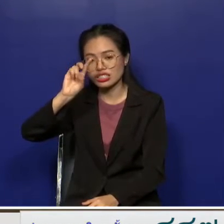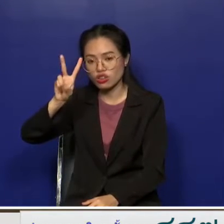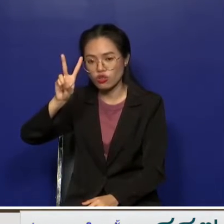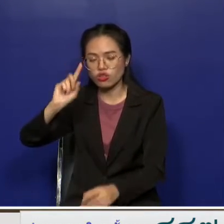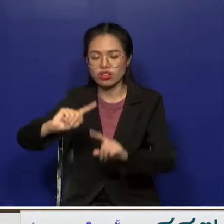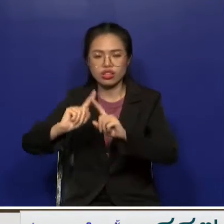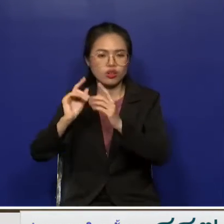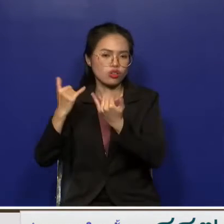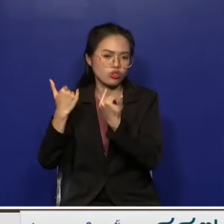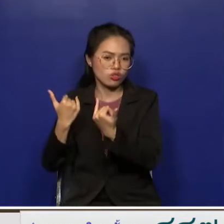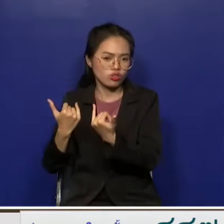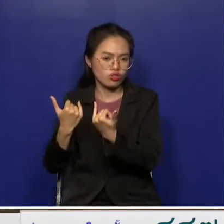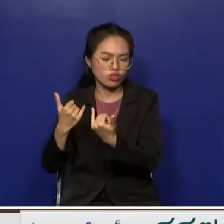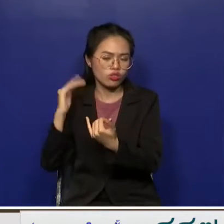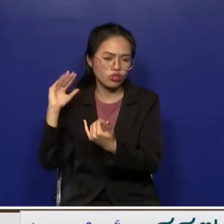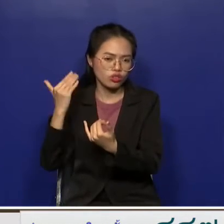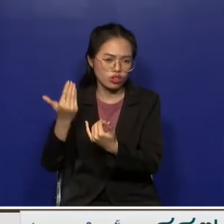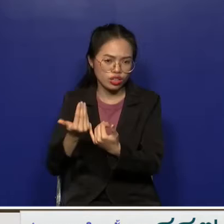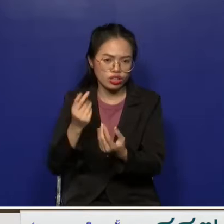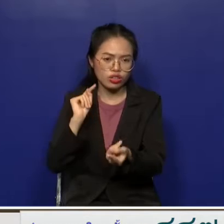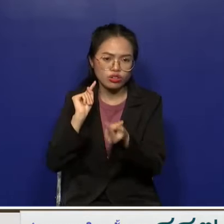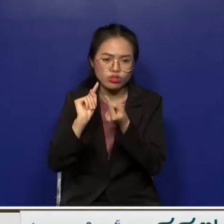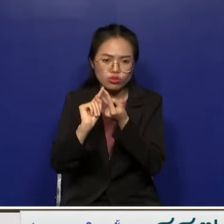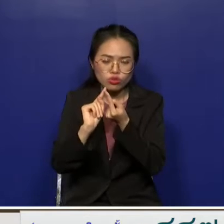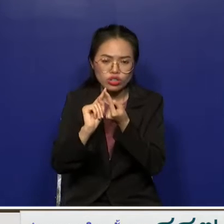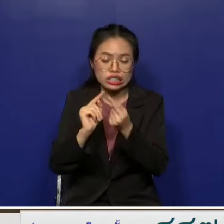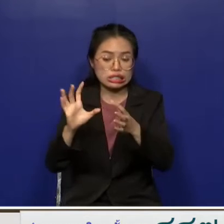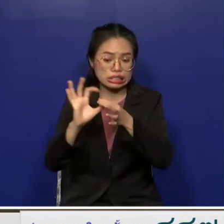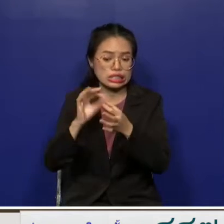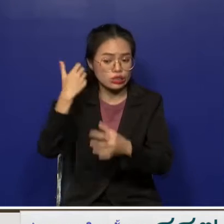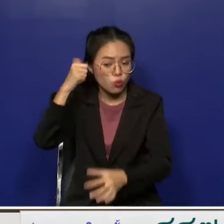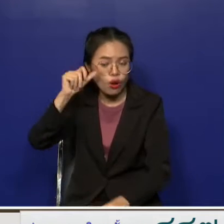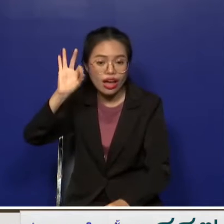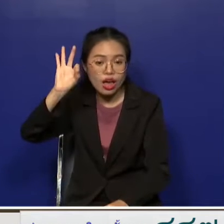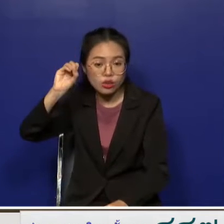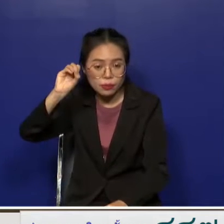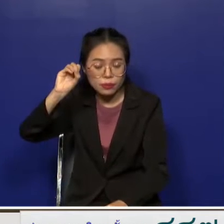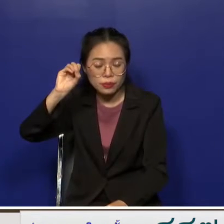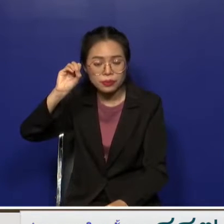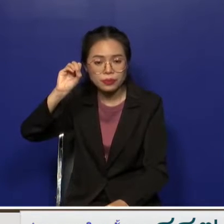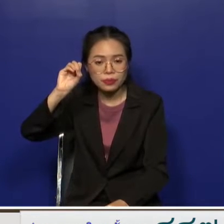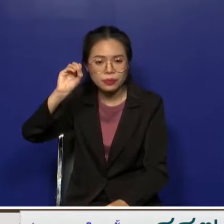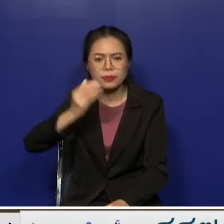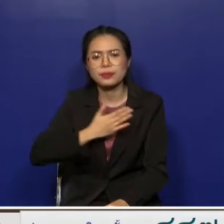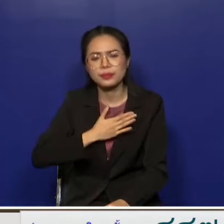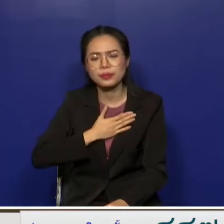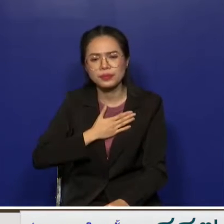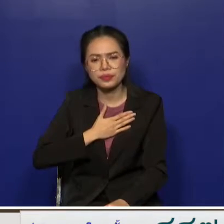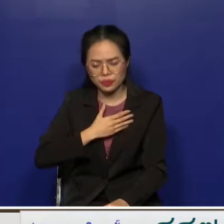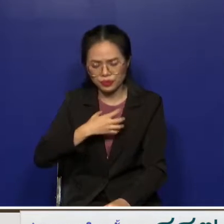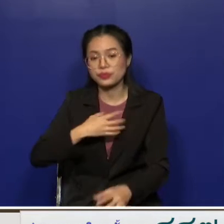ลอดมาครับโดยเฉพาะในประเด็นที่เกี่ยวกับ90วันเนี่ยนะครับผมขอท้าความเ